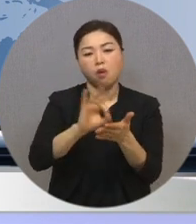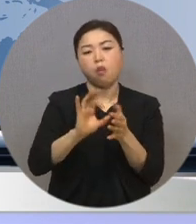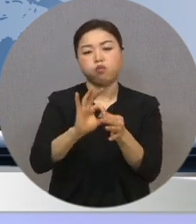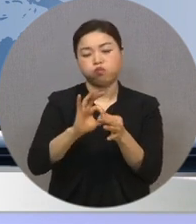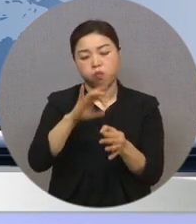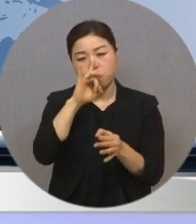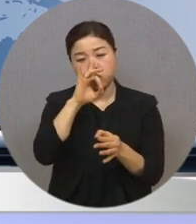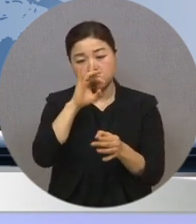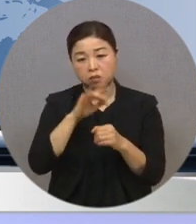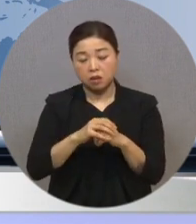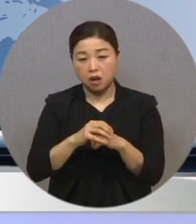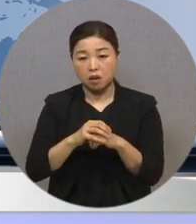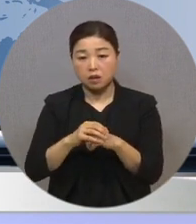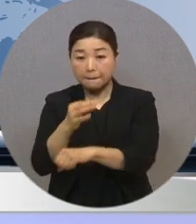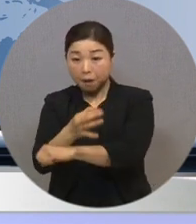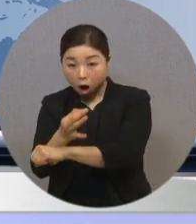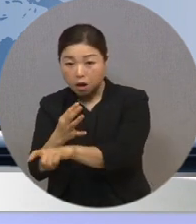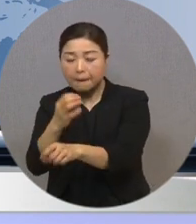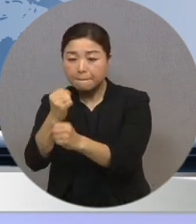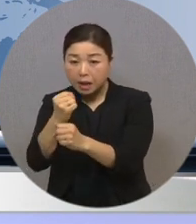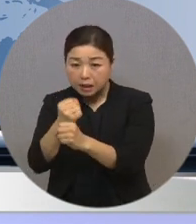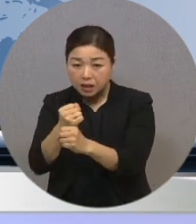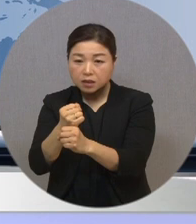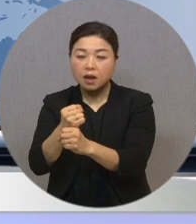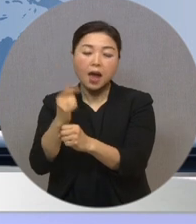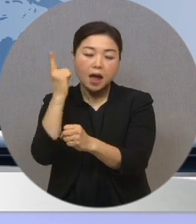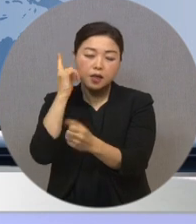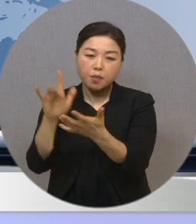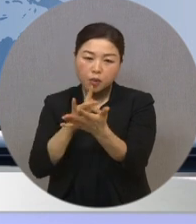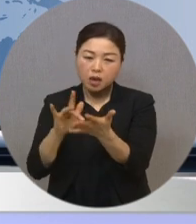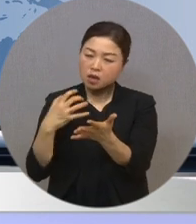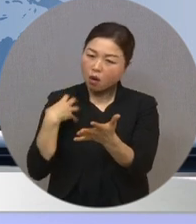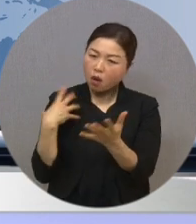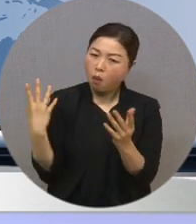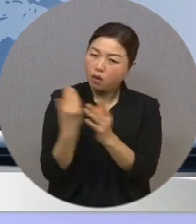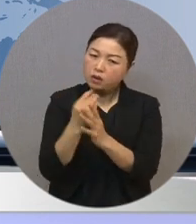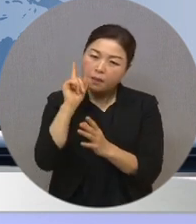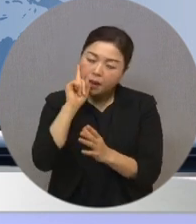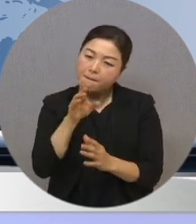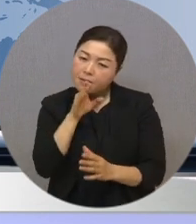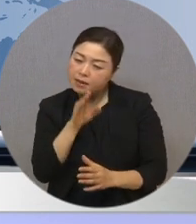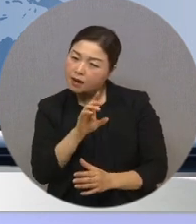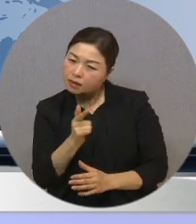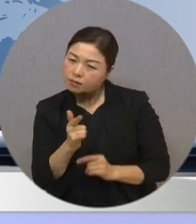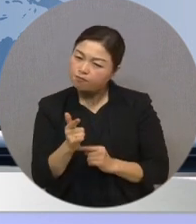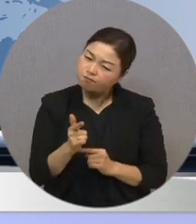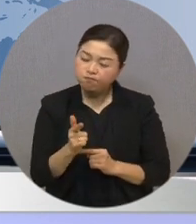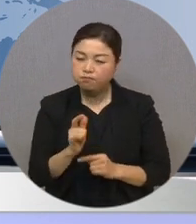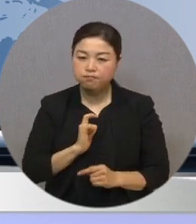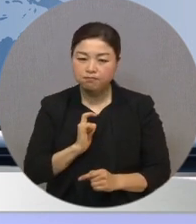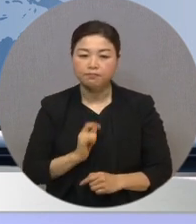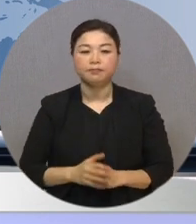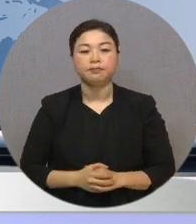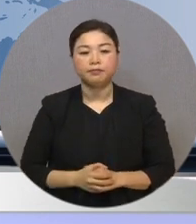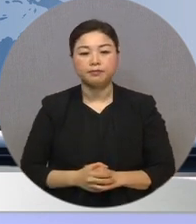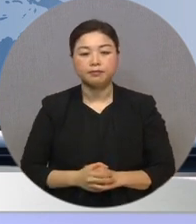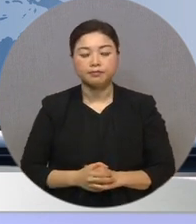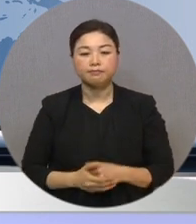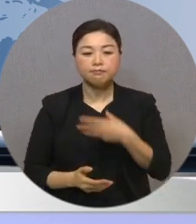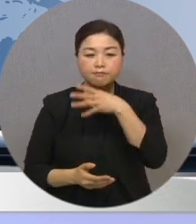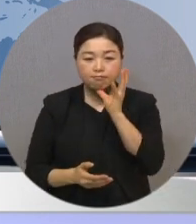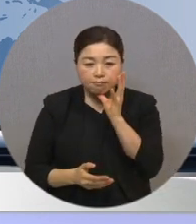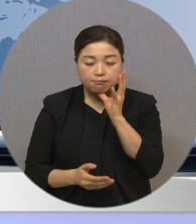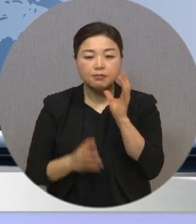편리하고 만들어진 스마트폰이 과연 제 역할을 하는 것인지 의문이 가는 부분입니다 실제 고령